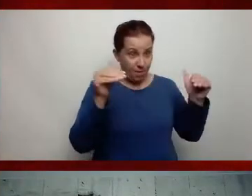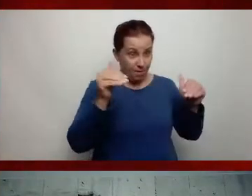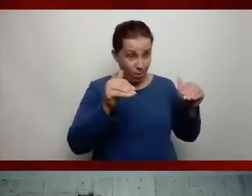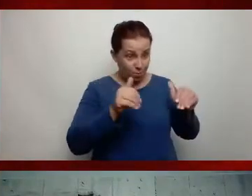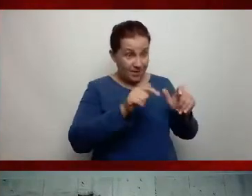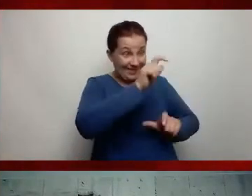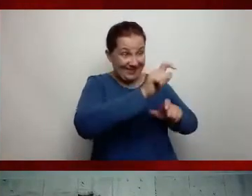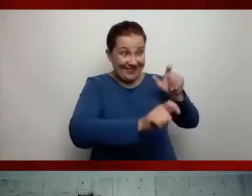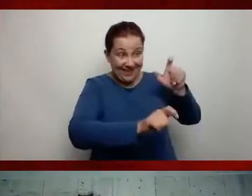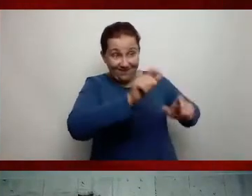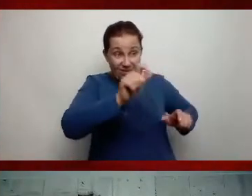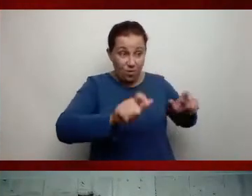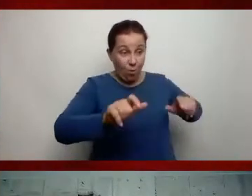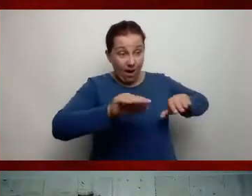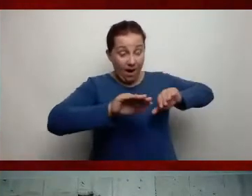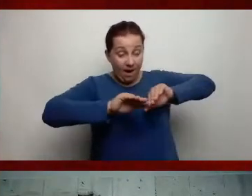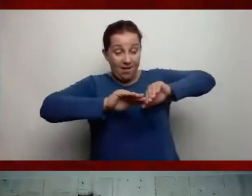indywidualizmem,